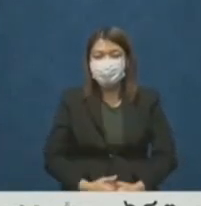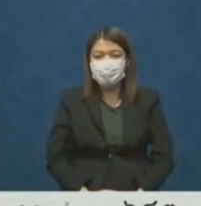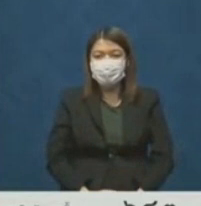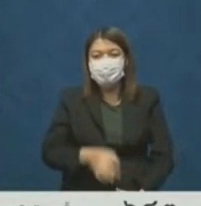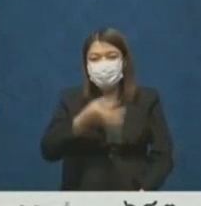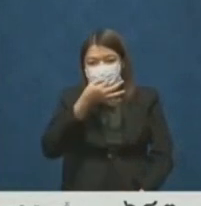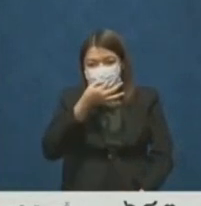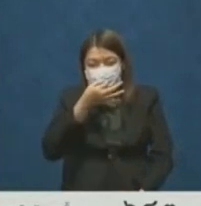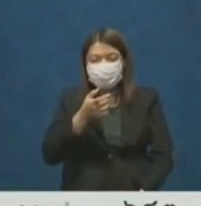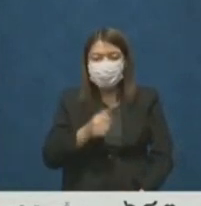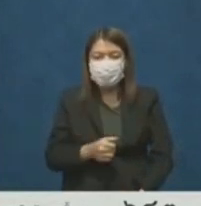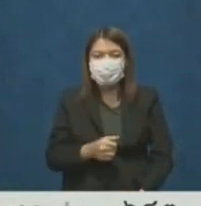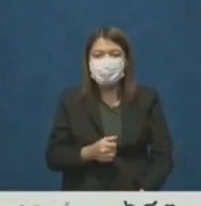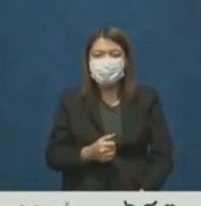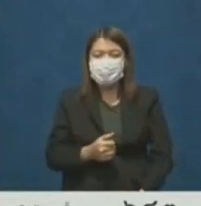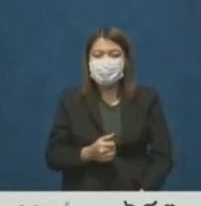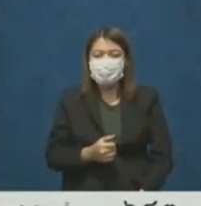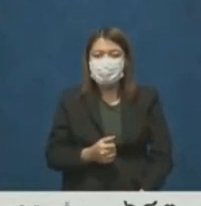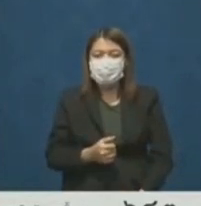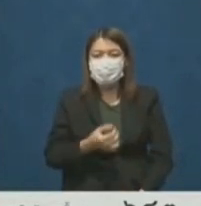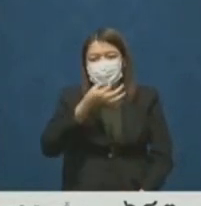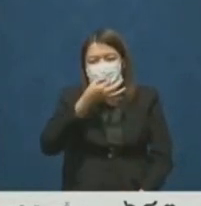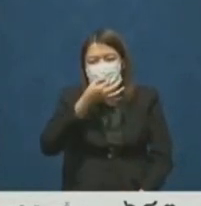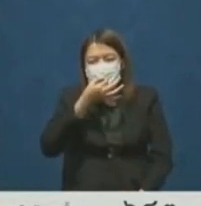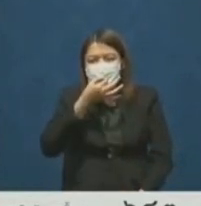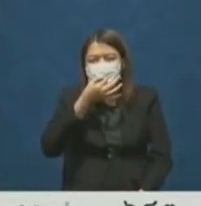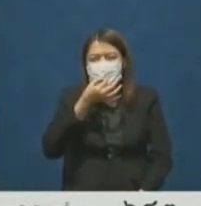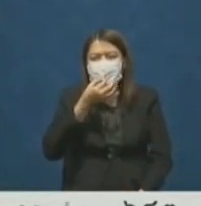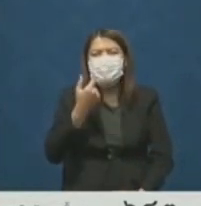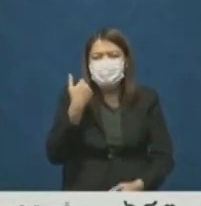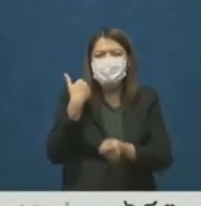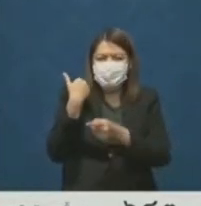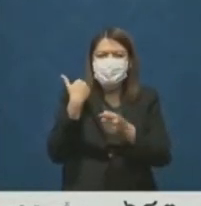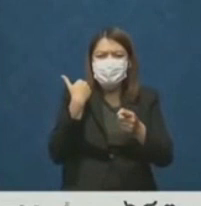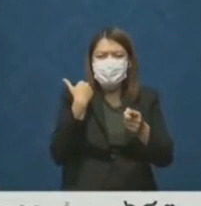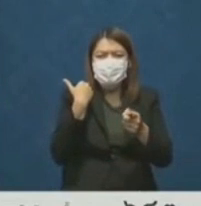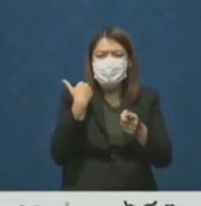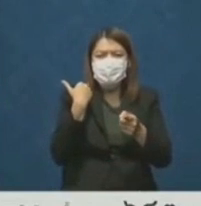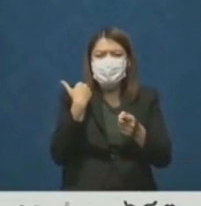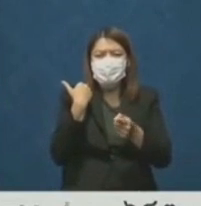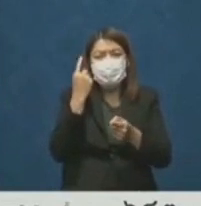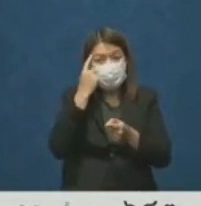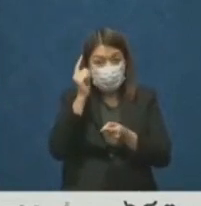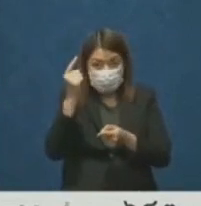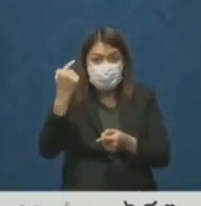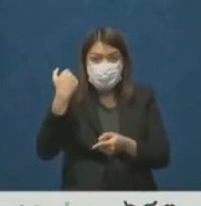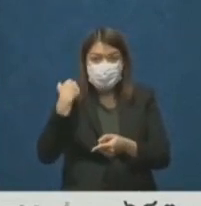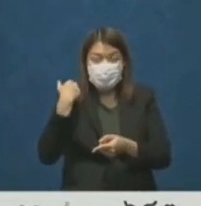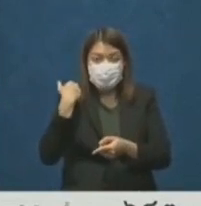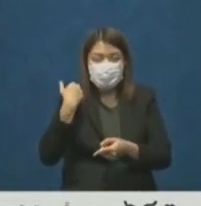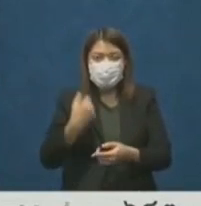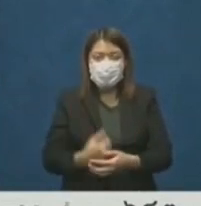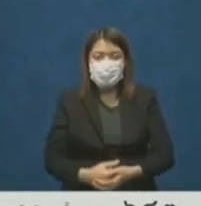องทักษะอาชีพที่ต้องที่สร้างสรรค์ทักษะอาชีพที่เรามีอยู่แล้วรวมว่าสร้างสรรค์หรือ